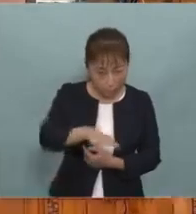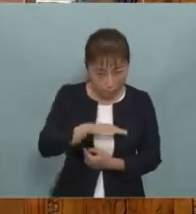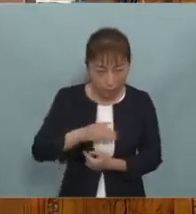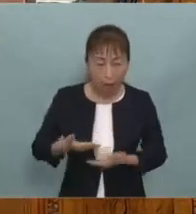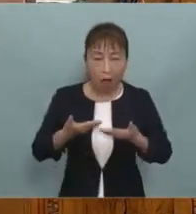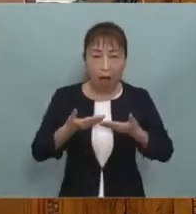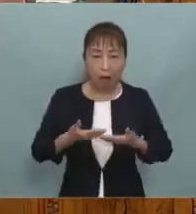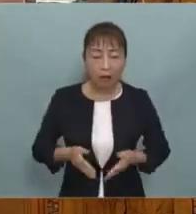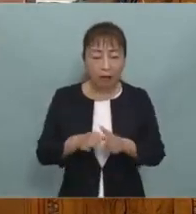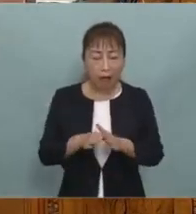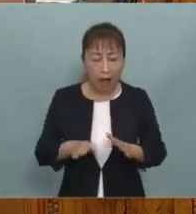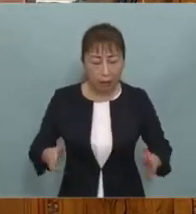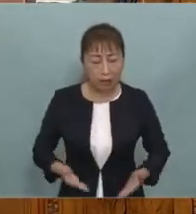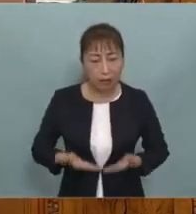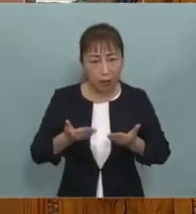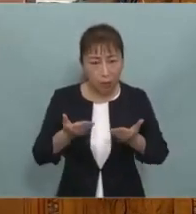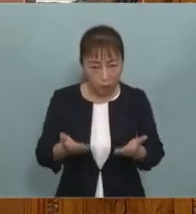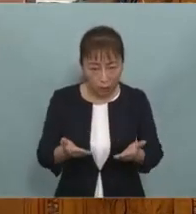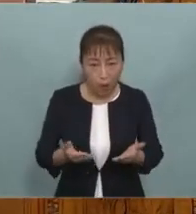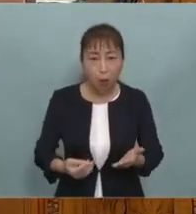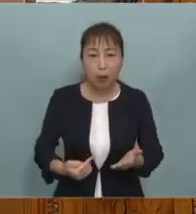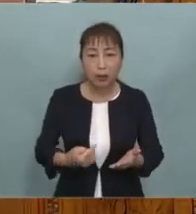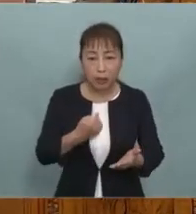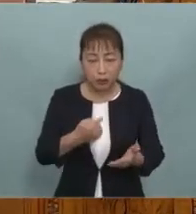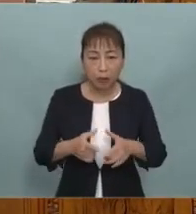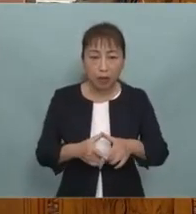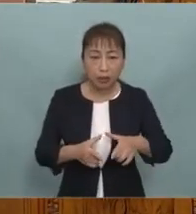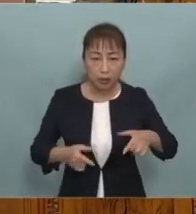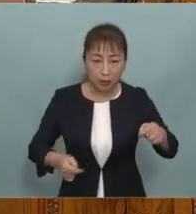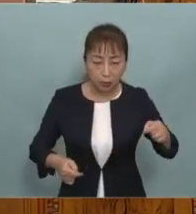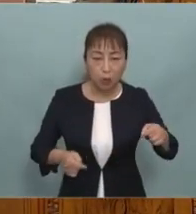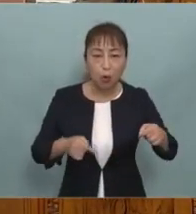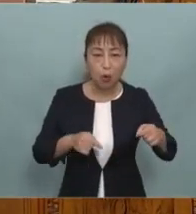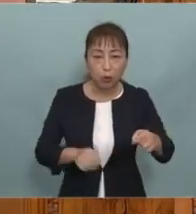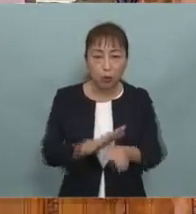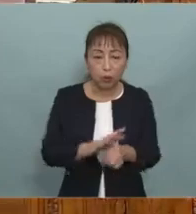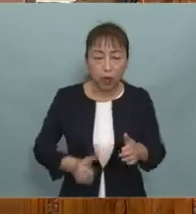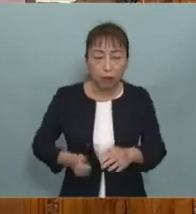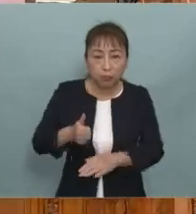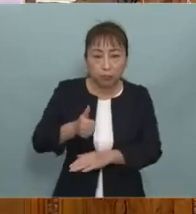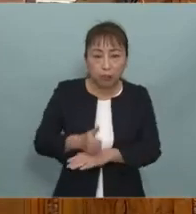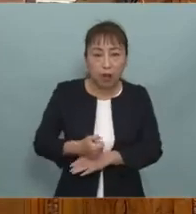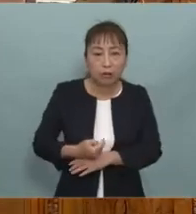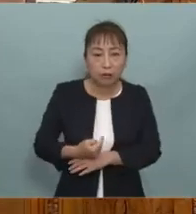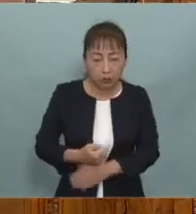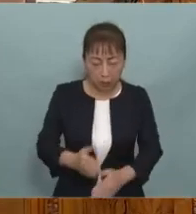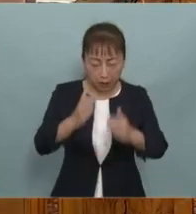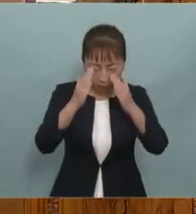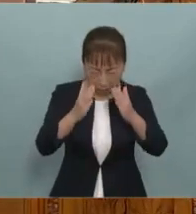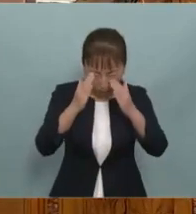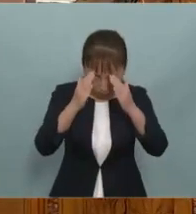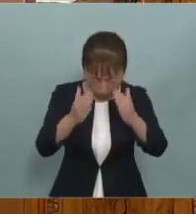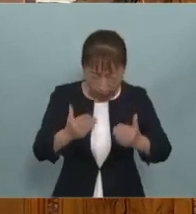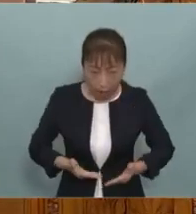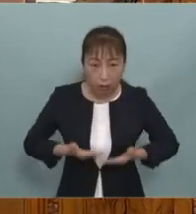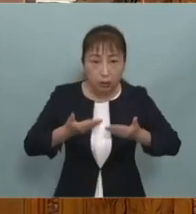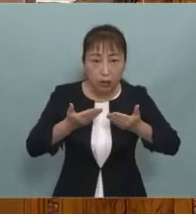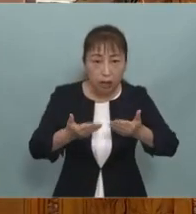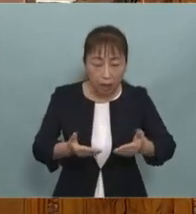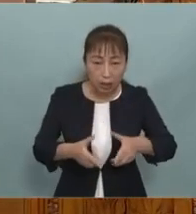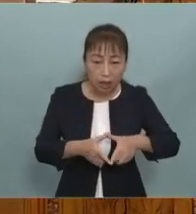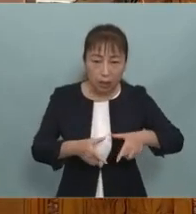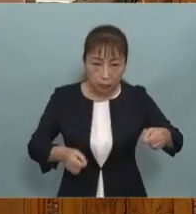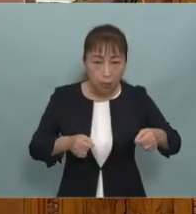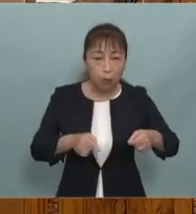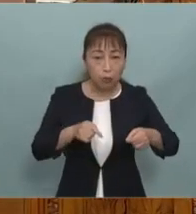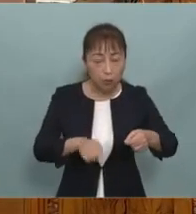安心と安全を私は日本国内閣総理大臣として全身前例を捧げ日本と